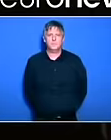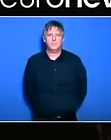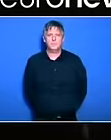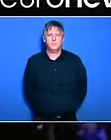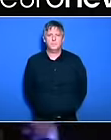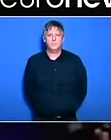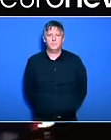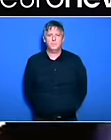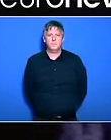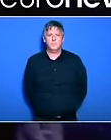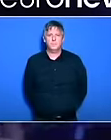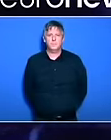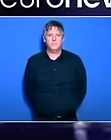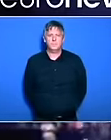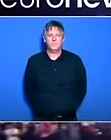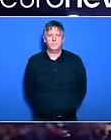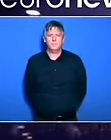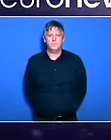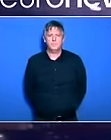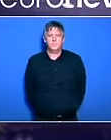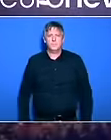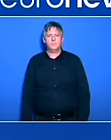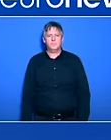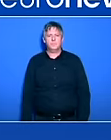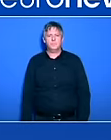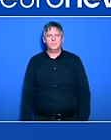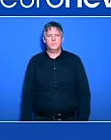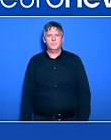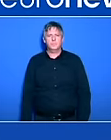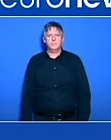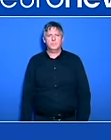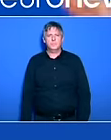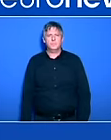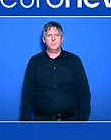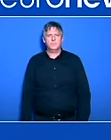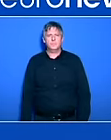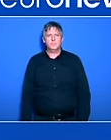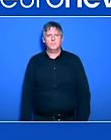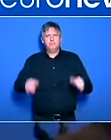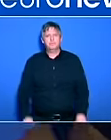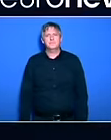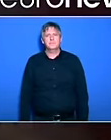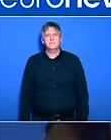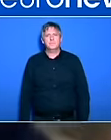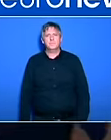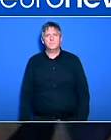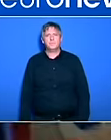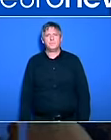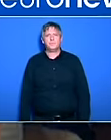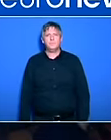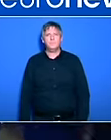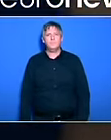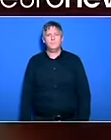потерь. В парижском пригороде Вильпент провела свой митинг Марин Ле Пен. Политик в случае победы обещала создать правительство национального